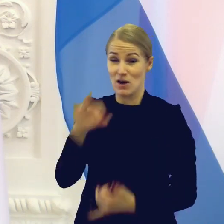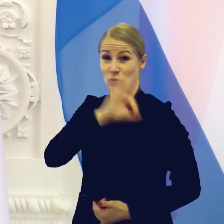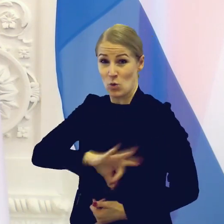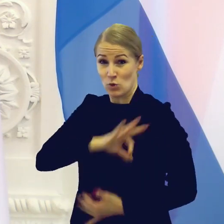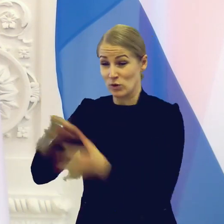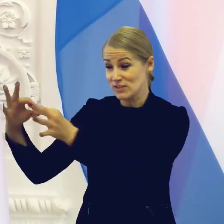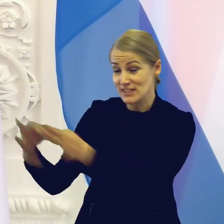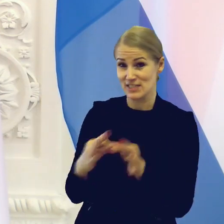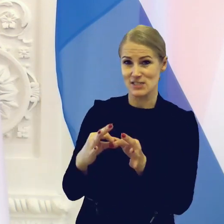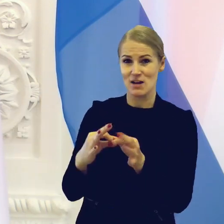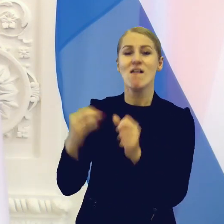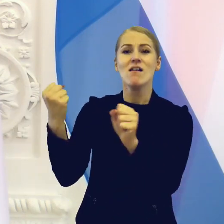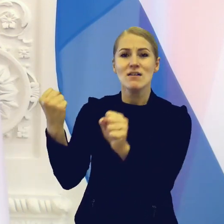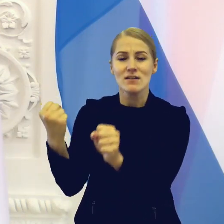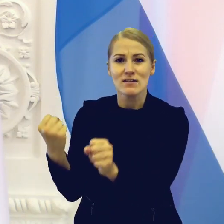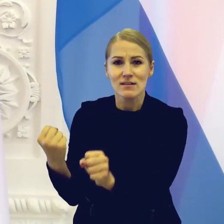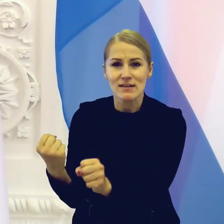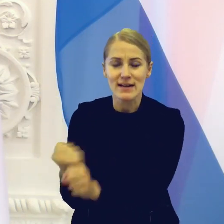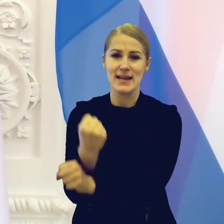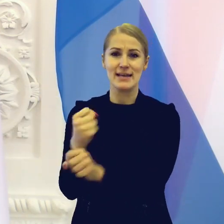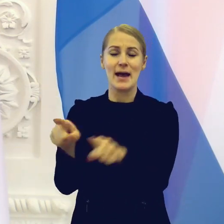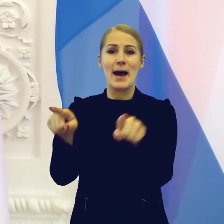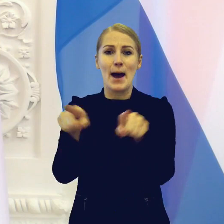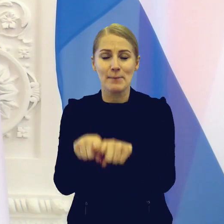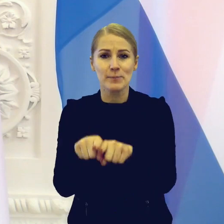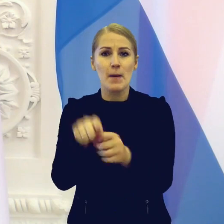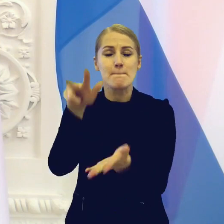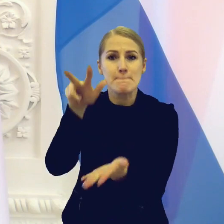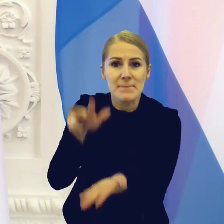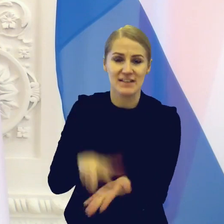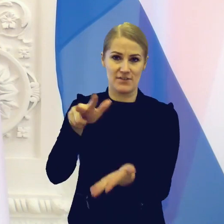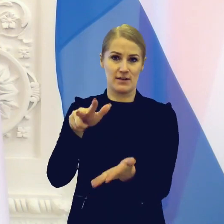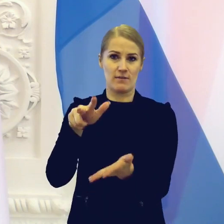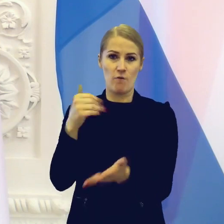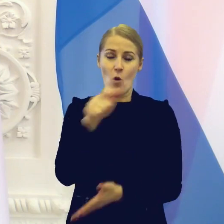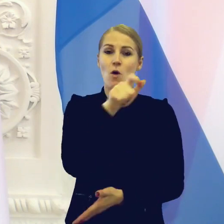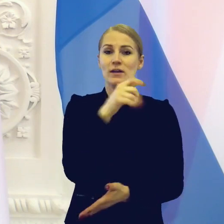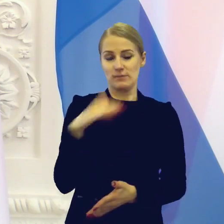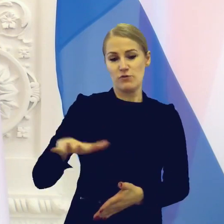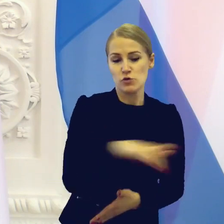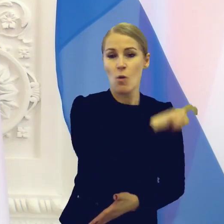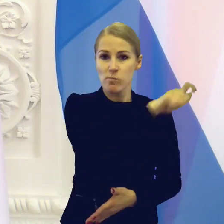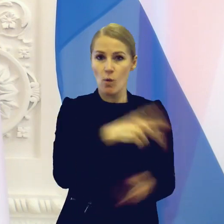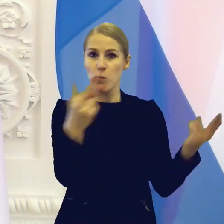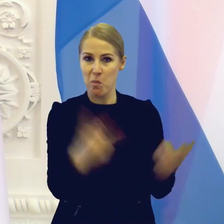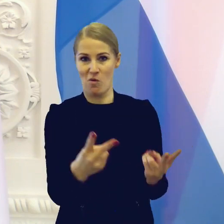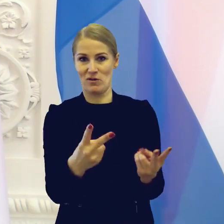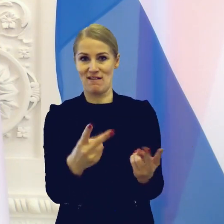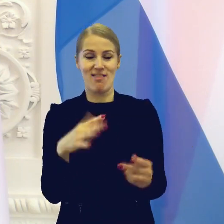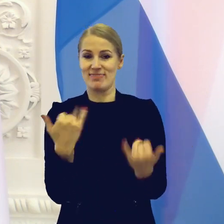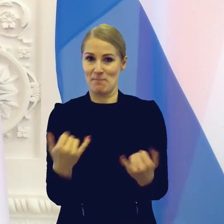būtų na, užtikrinama taip, kad užtikrintume ir savo gyventojų poreikius, kad jiems nepritrūktų